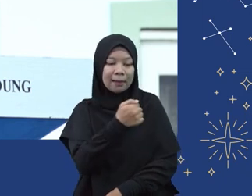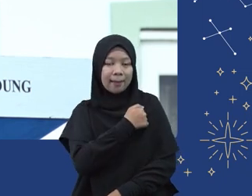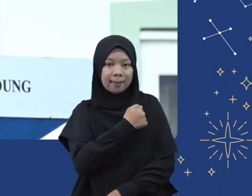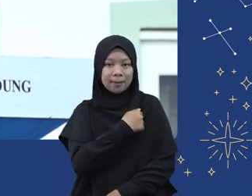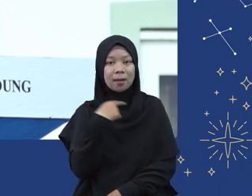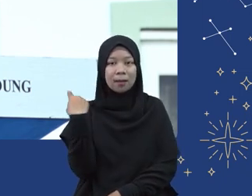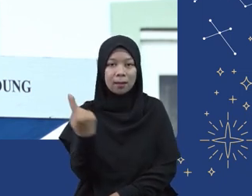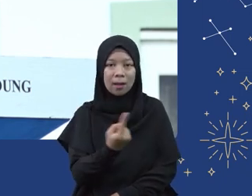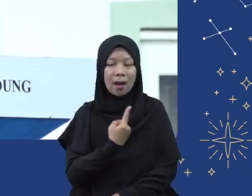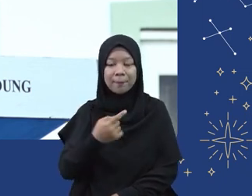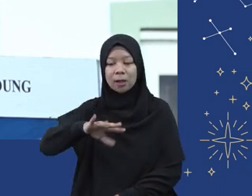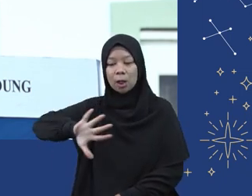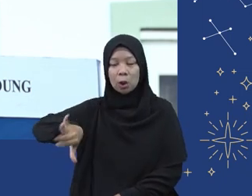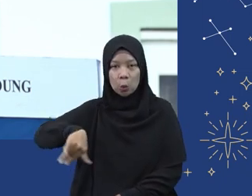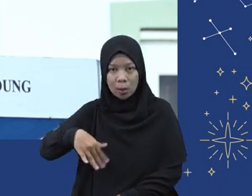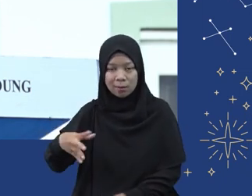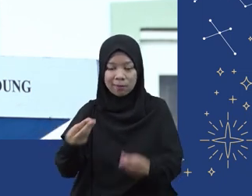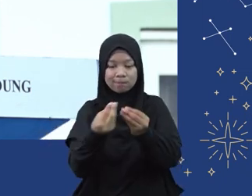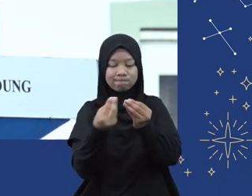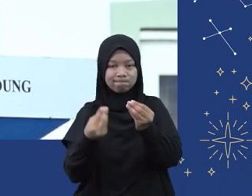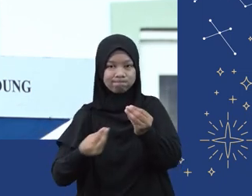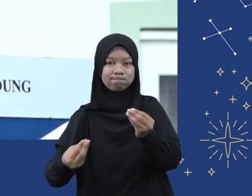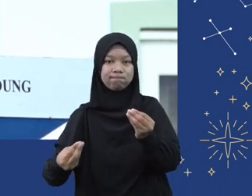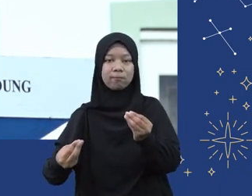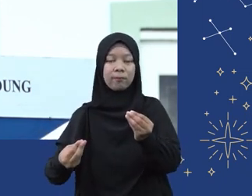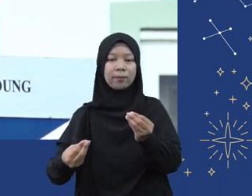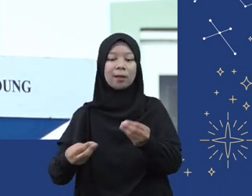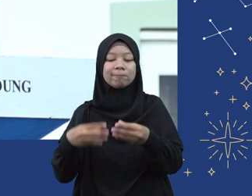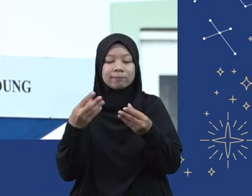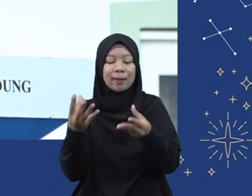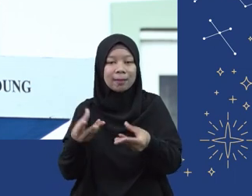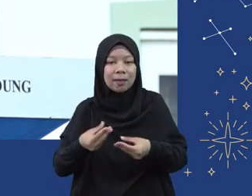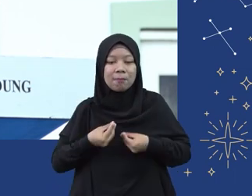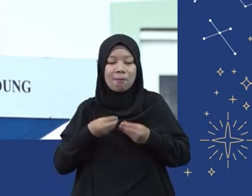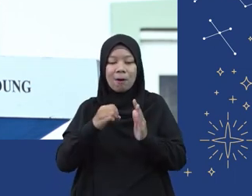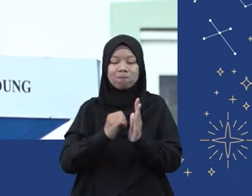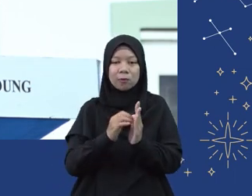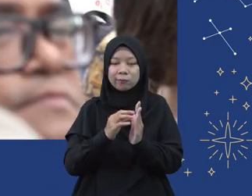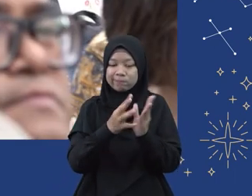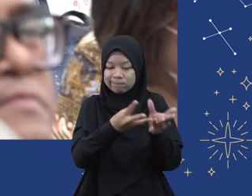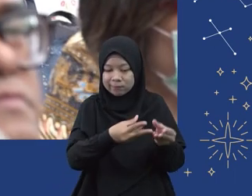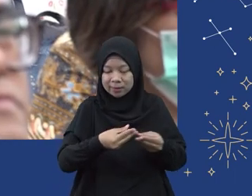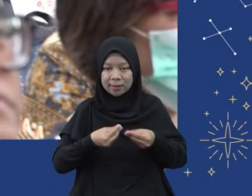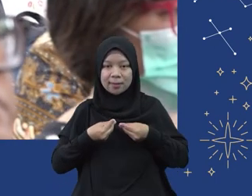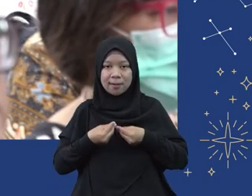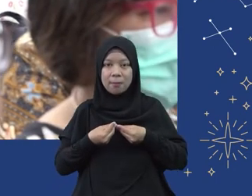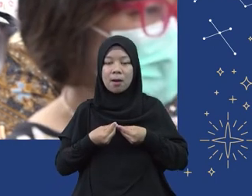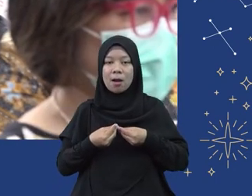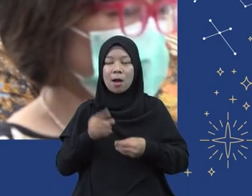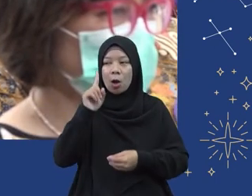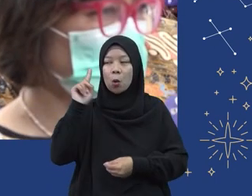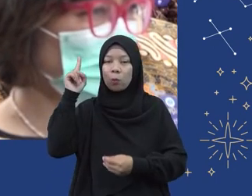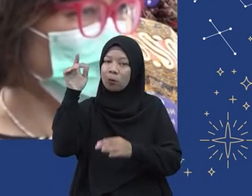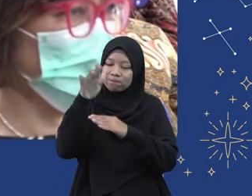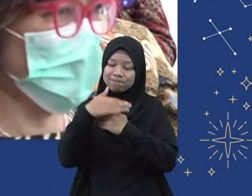Kami keluarga kami dan generasi penerus kami Terimalah tobat kami wahai engkau yang Maha Penerima Taubat dan maha